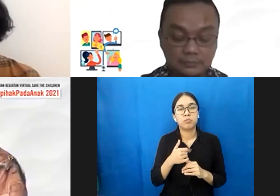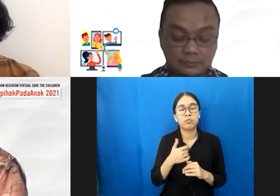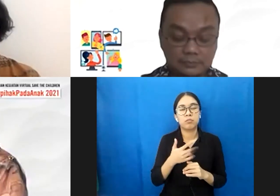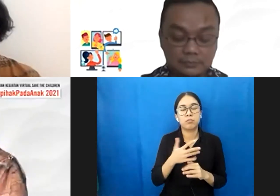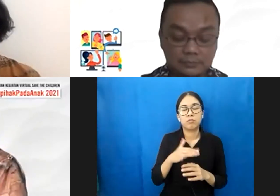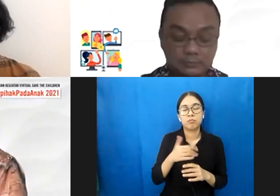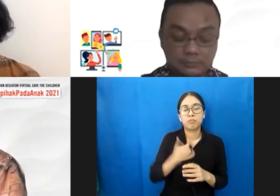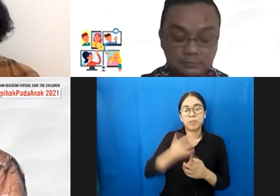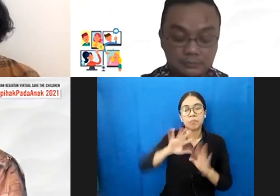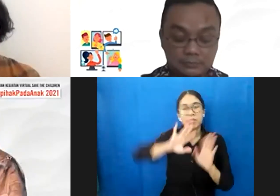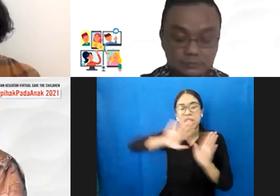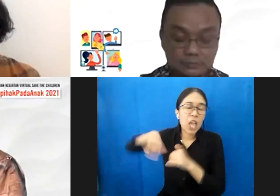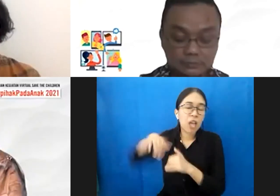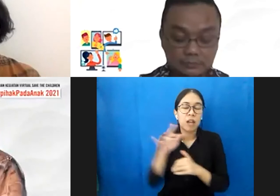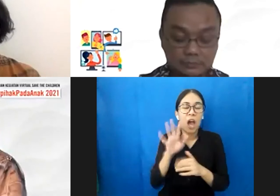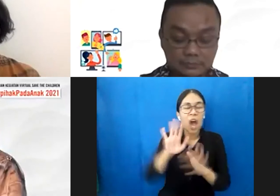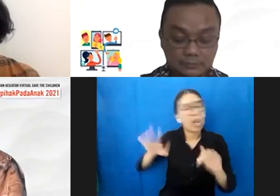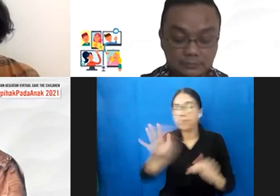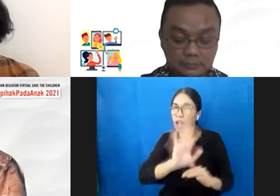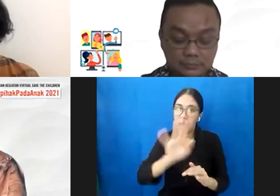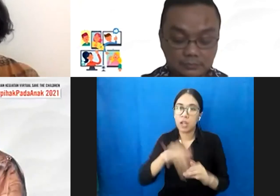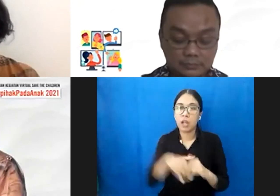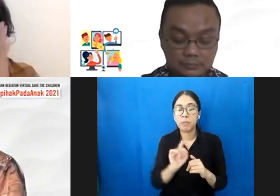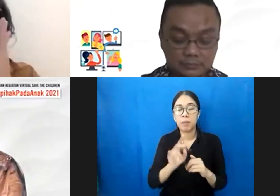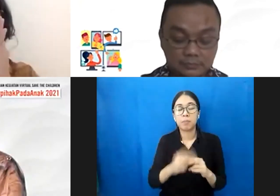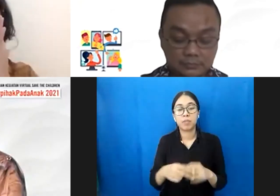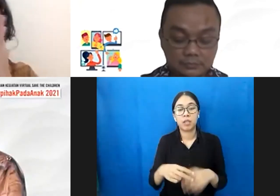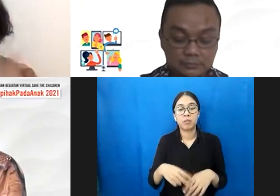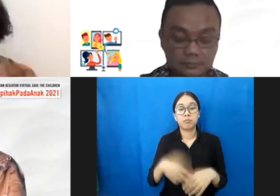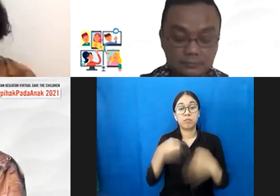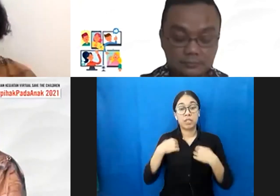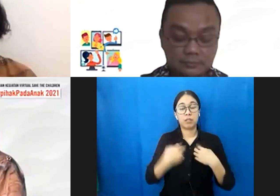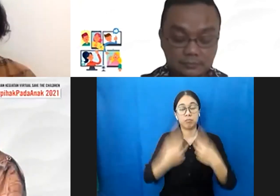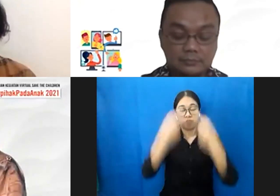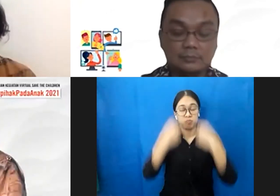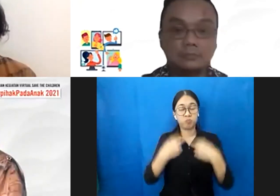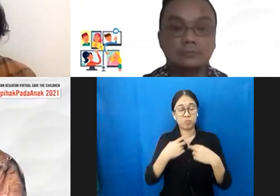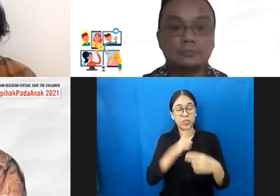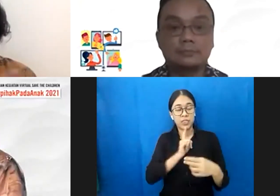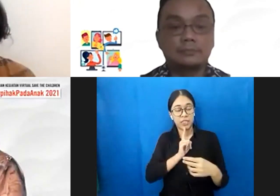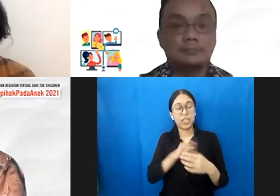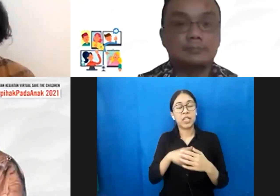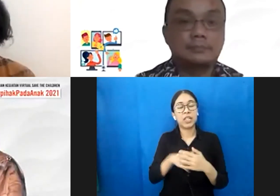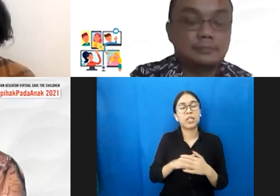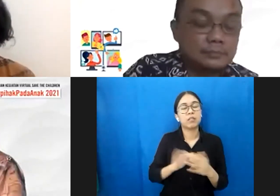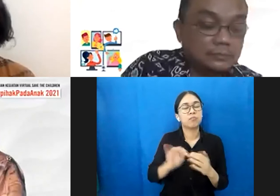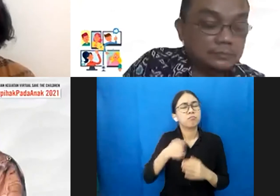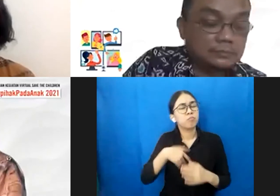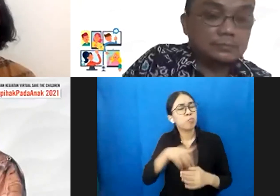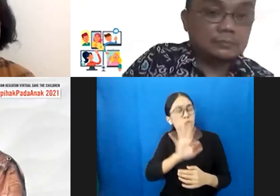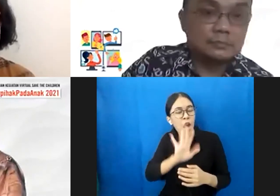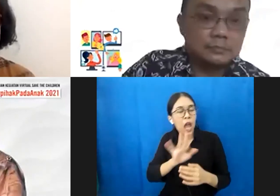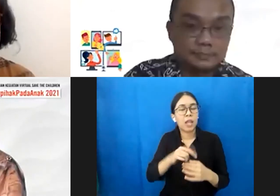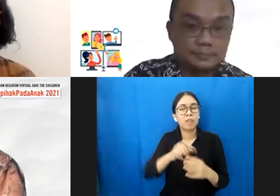tantangannya banyak dianggap self-care ini kita lagi melakukan hanya fokus pada diri kita sendiri. Tidak, justru menjadi